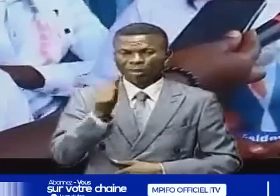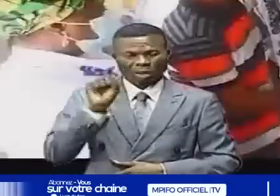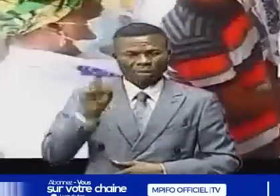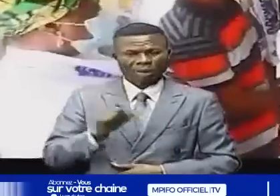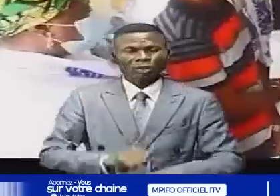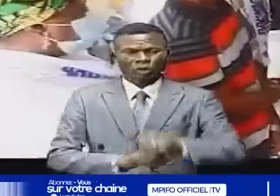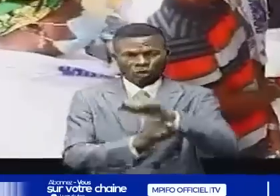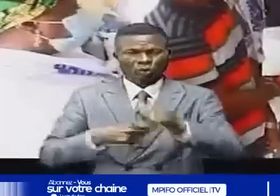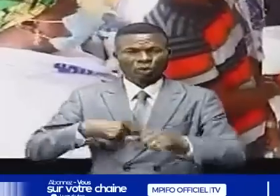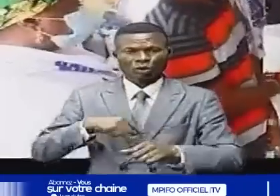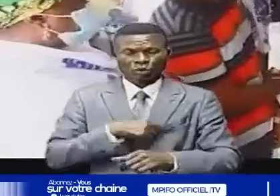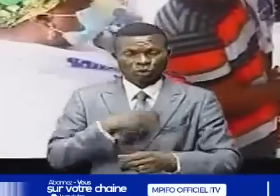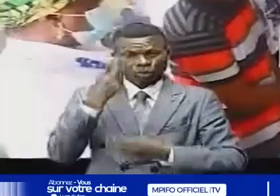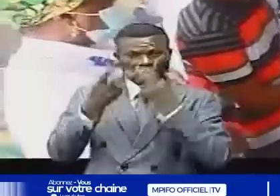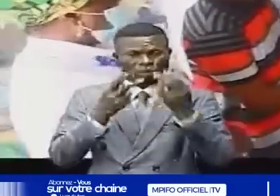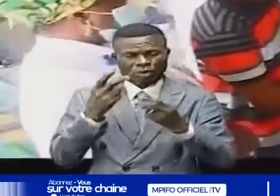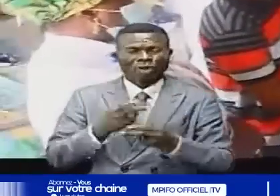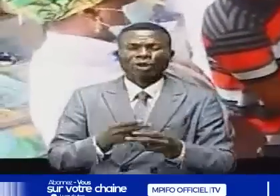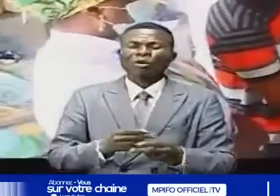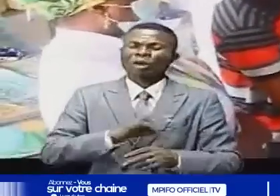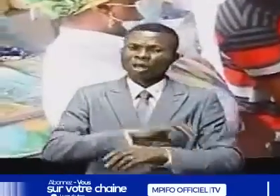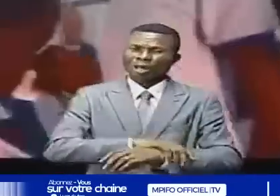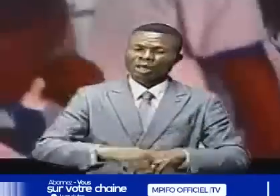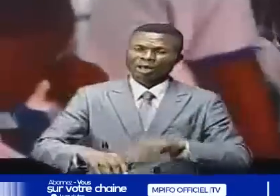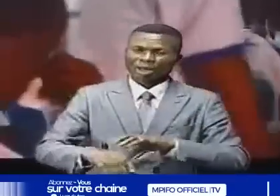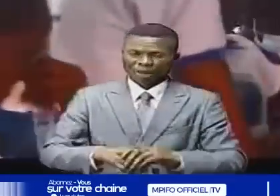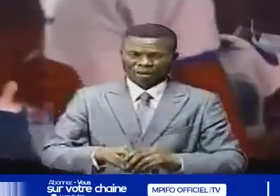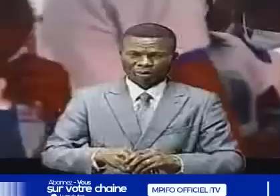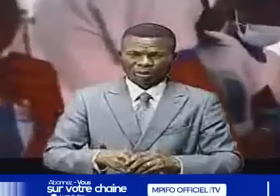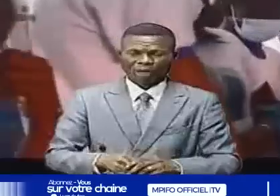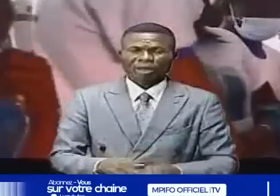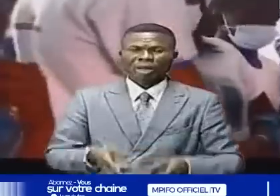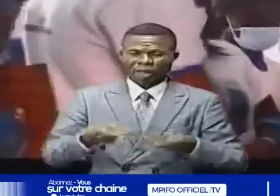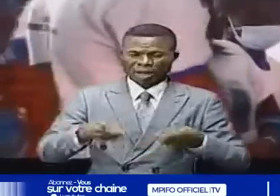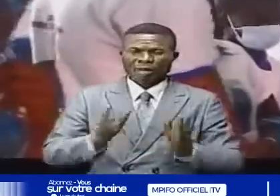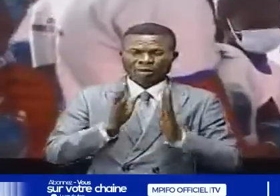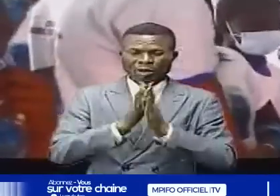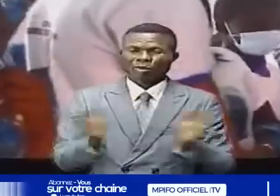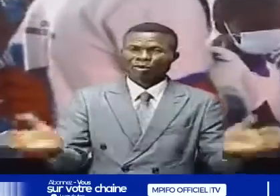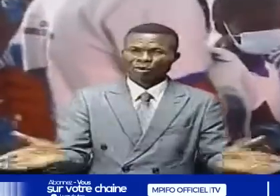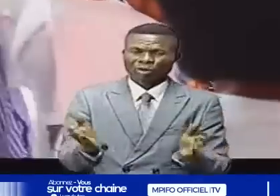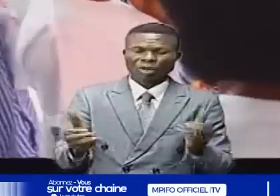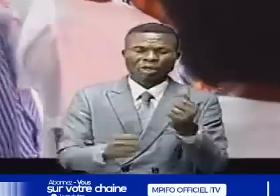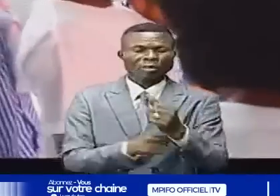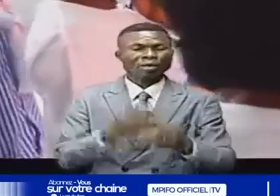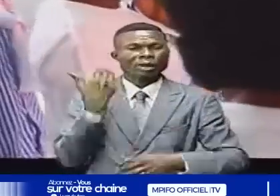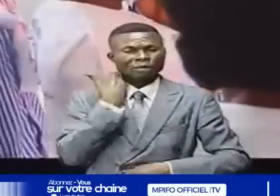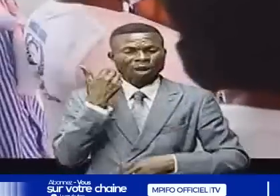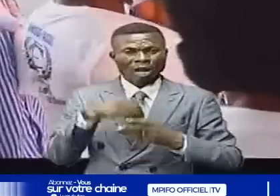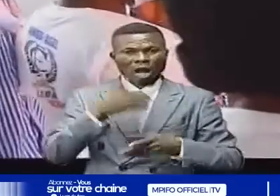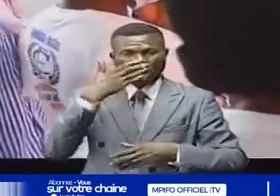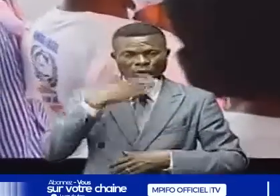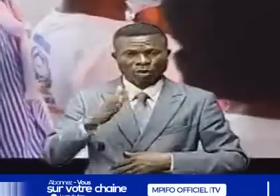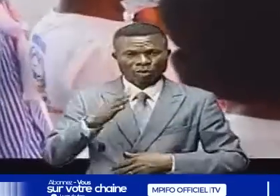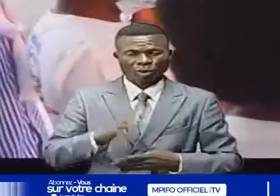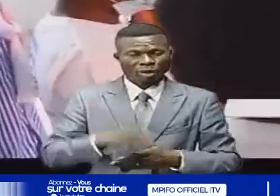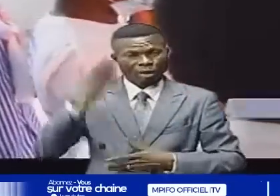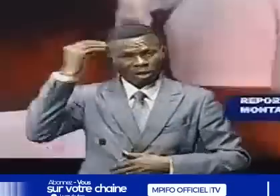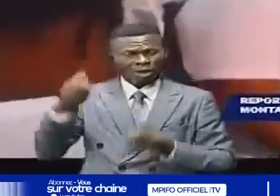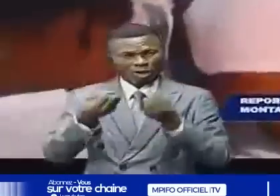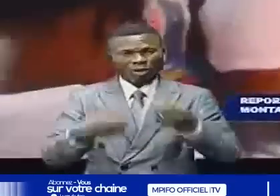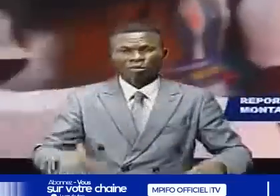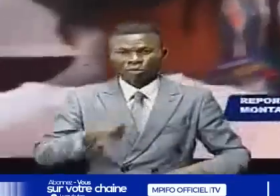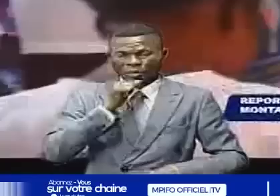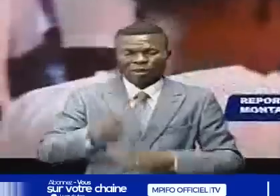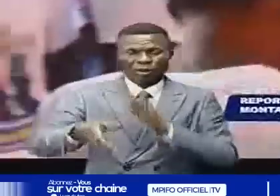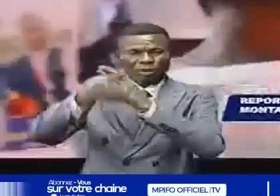souffrent. Cette visite de compassion a donné lieu à la prière pour réconforter ces malades de ne pas désespérer, car